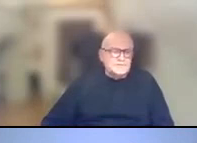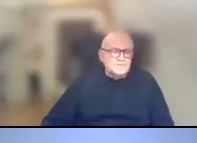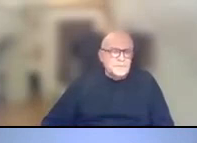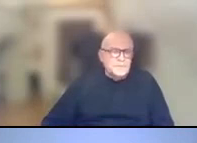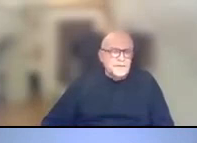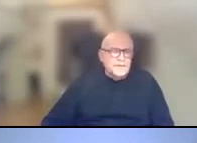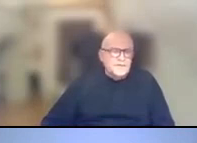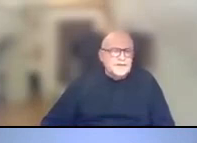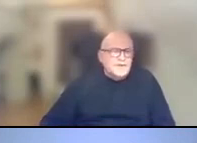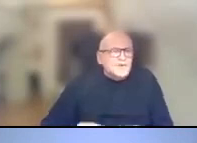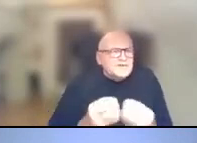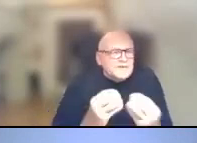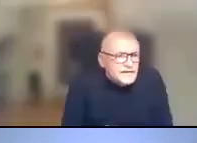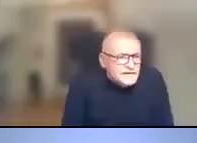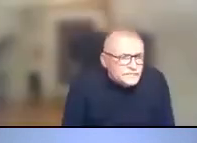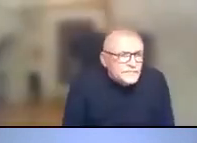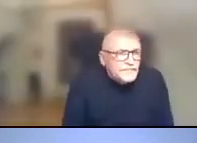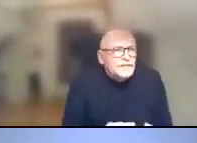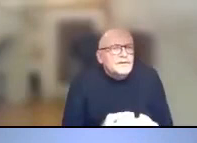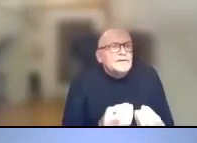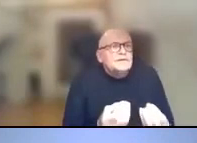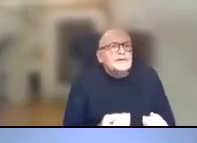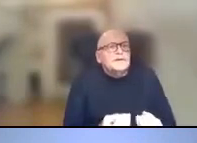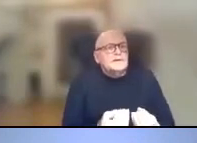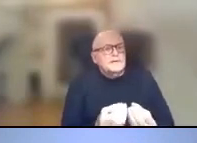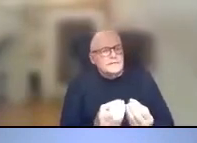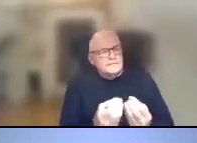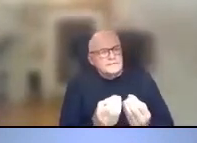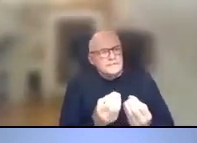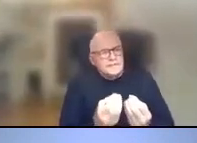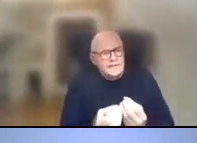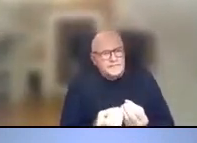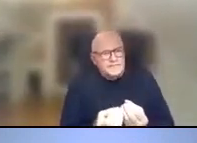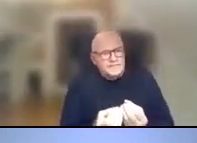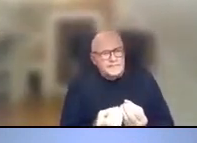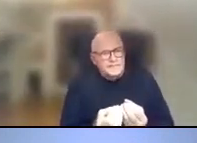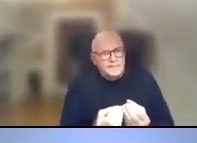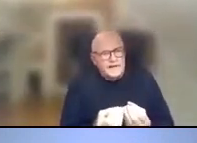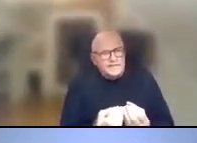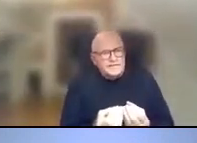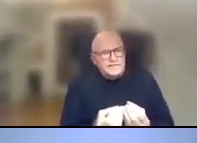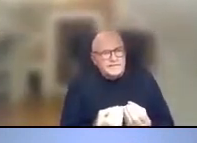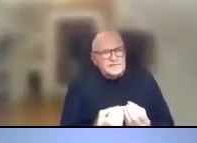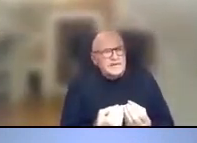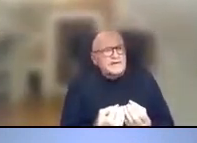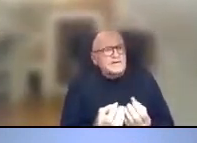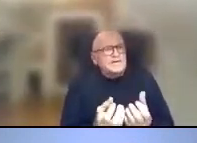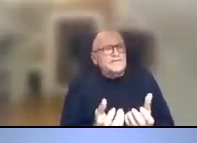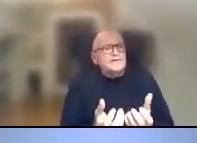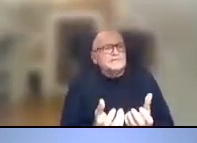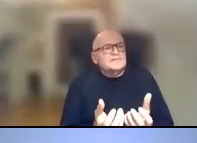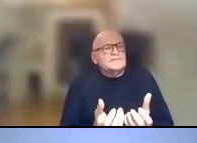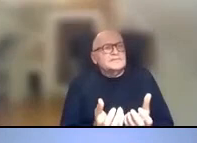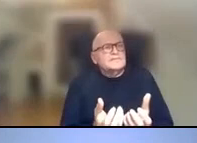Verbitterungen. Und jeder, der lebt, weiß, dass er